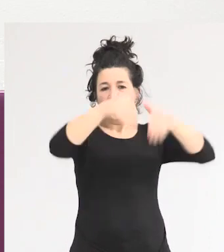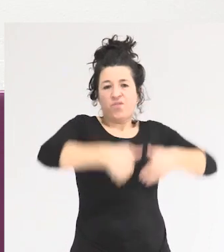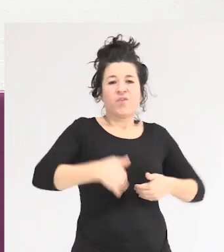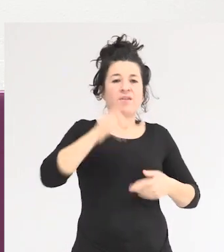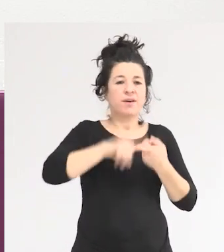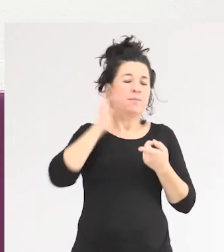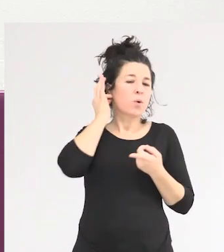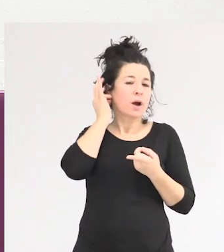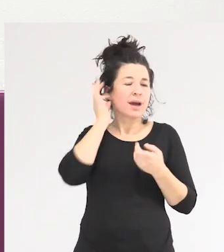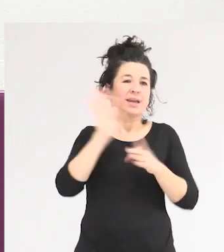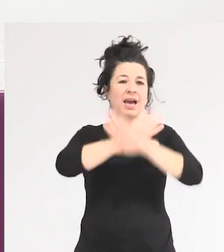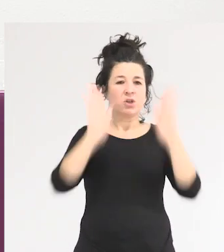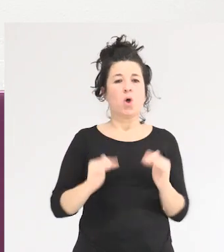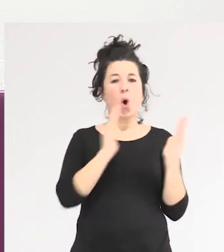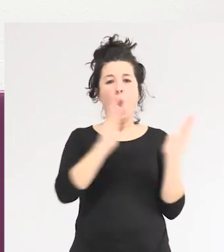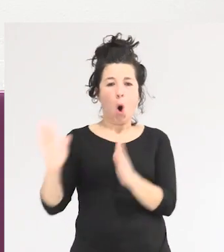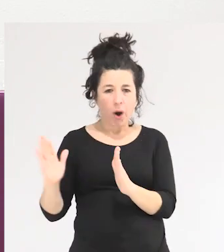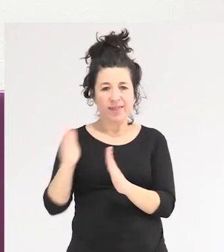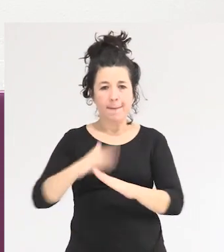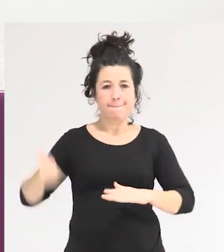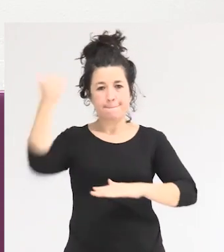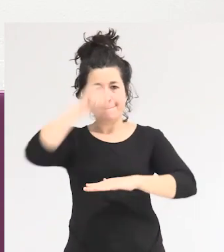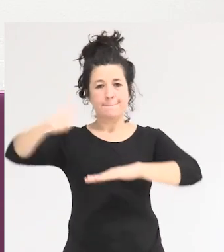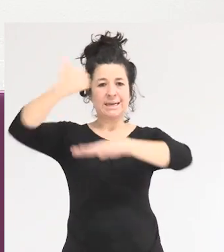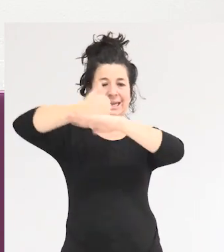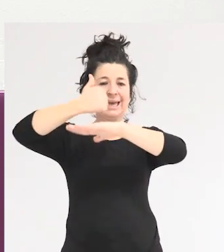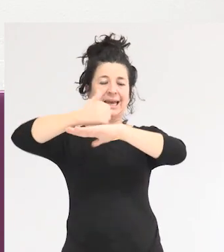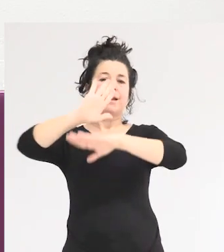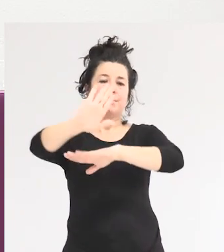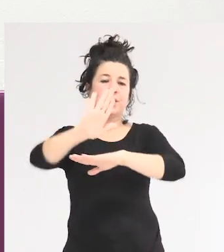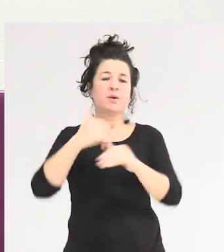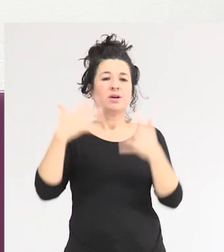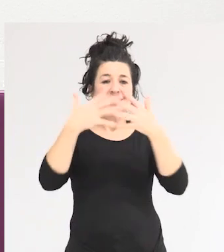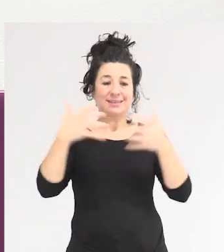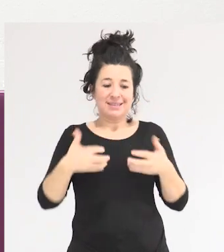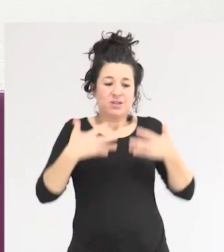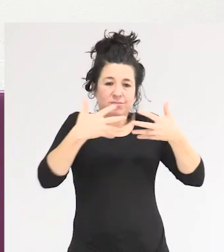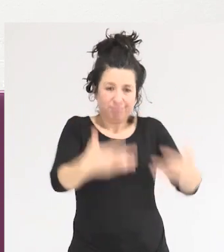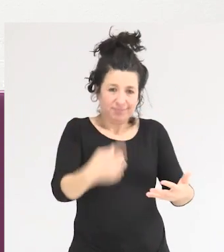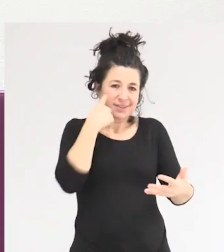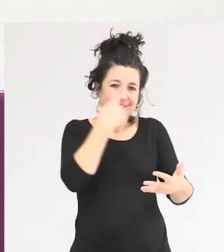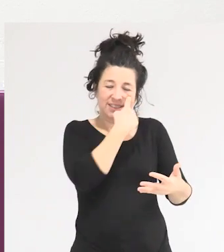baina ala ere geratzen da testu hau ba, testigu moduan, ez?